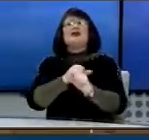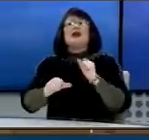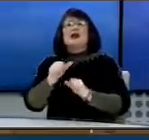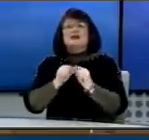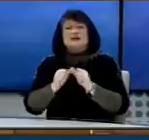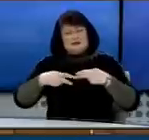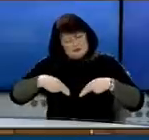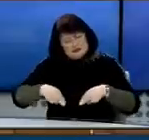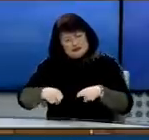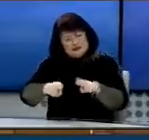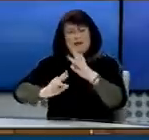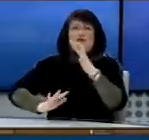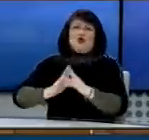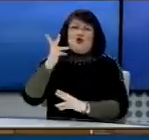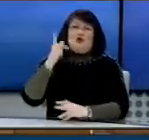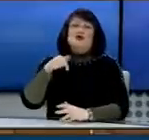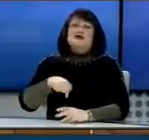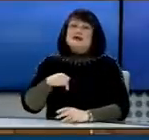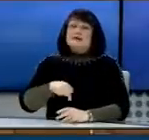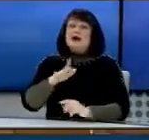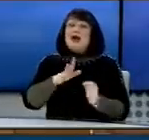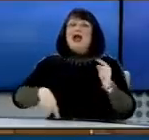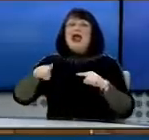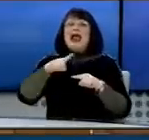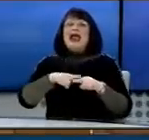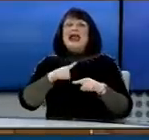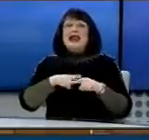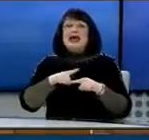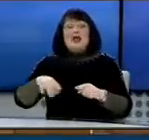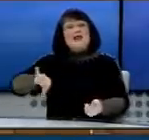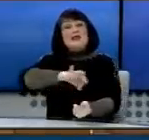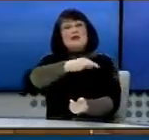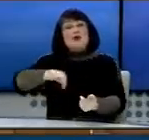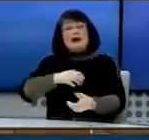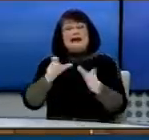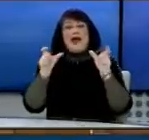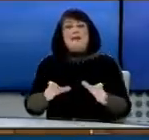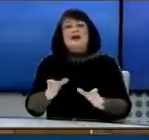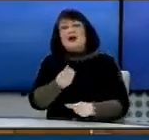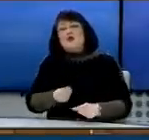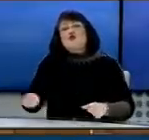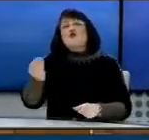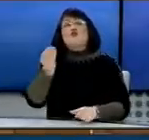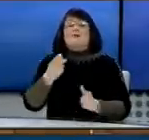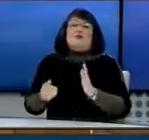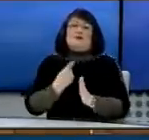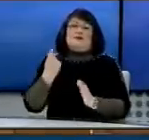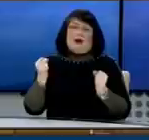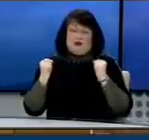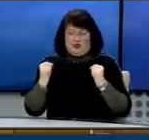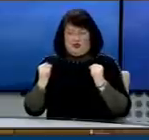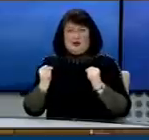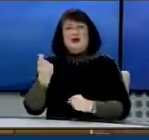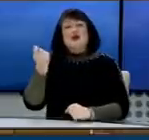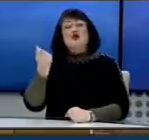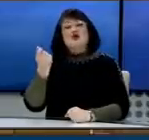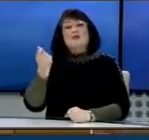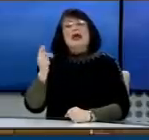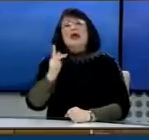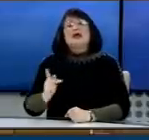πρόοδο. Σήμερα η Ελλάδα είναι διπλωματικά και αμυντικά πιο ισχυρή από ποτέ, με την οικονομία